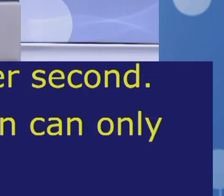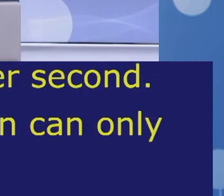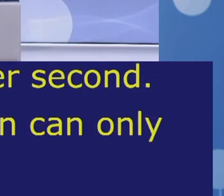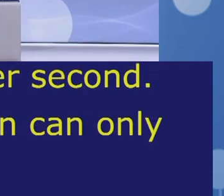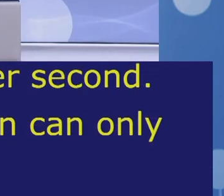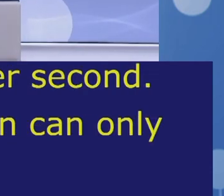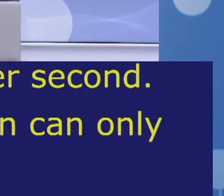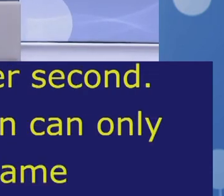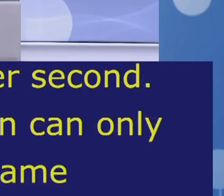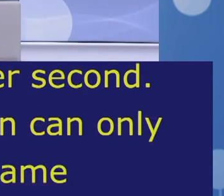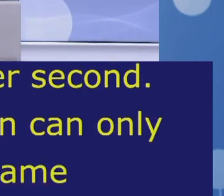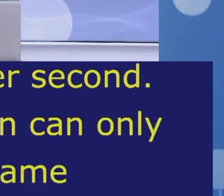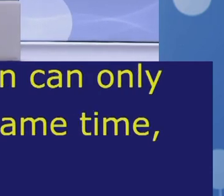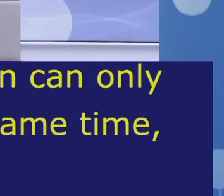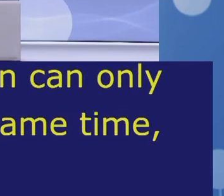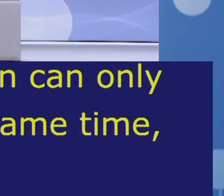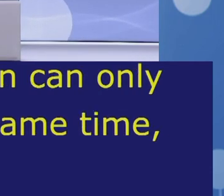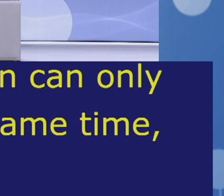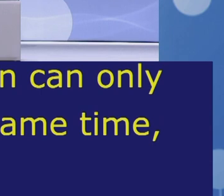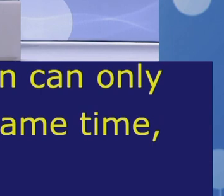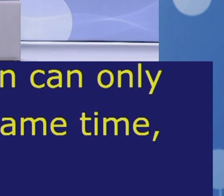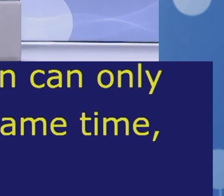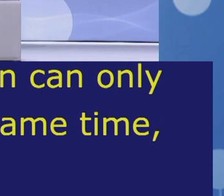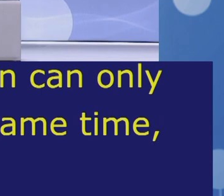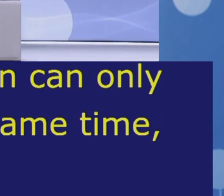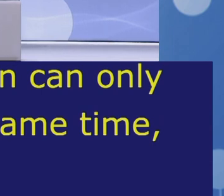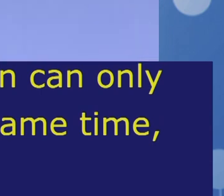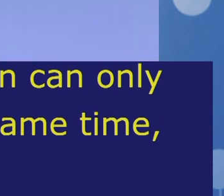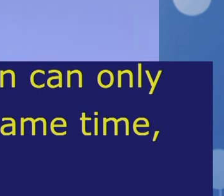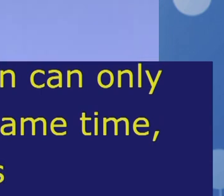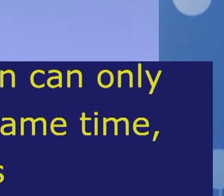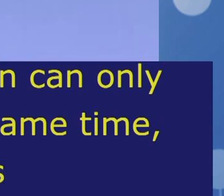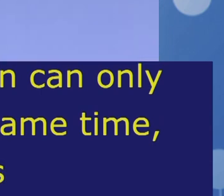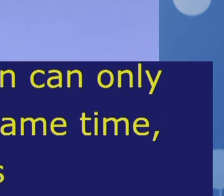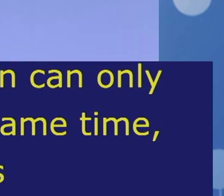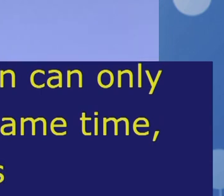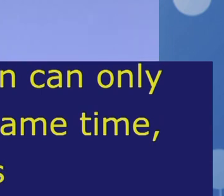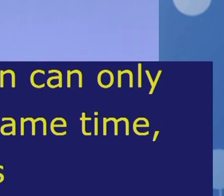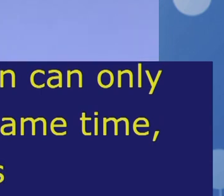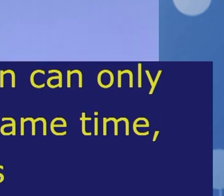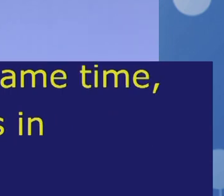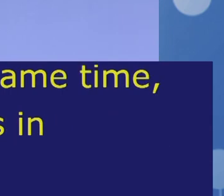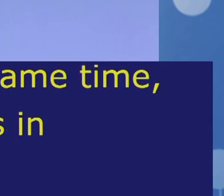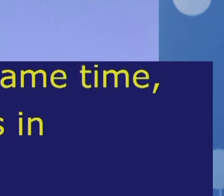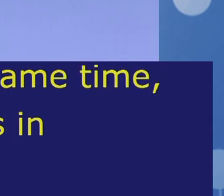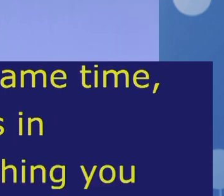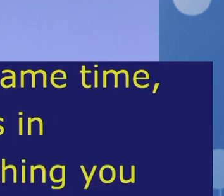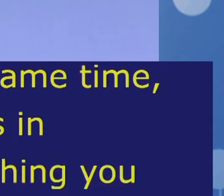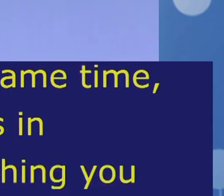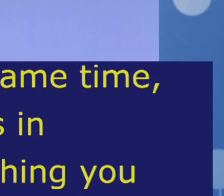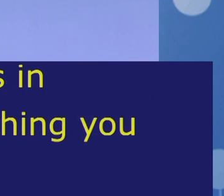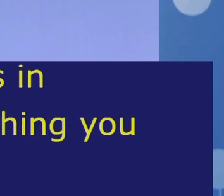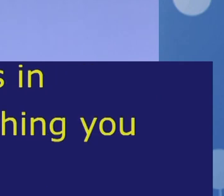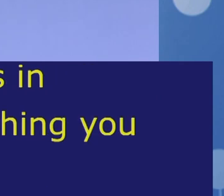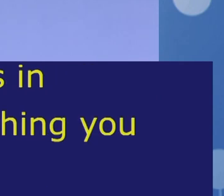42 миллионов битов в секунду от 40 до 100 битов в